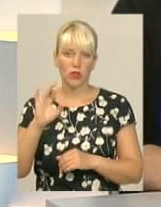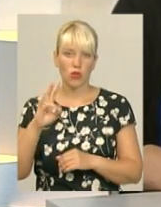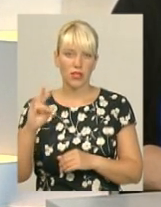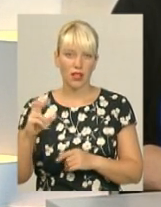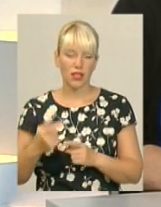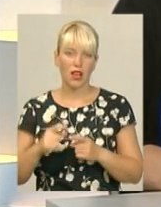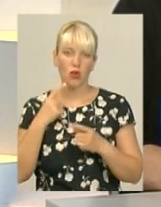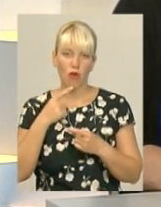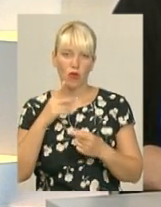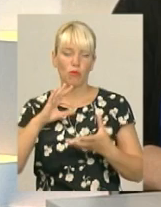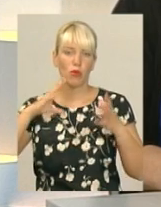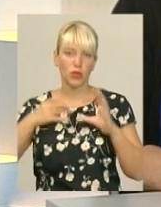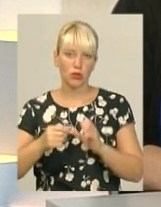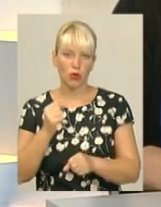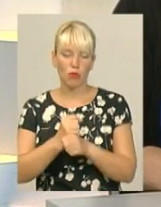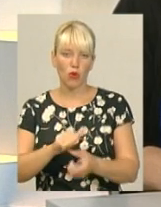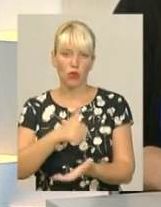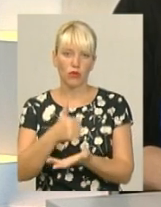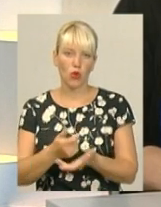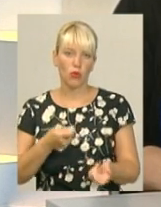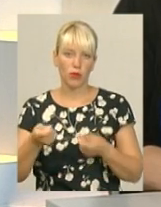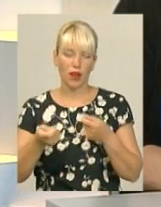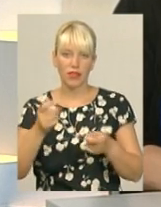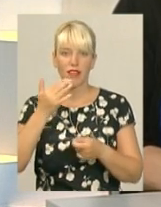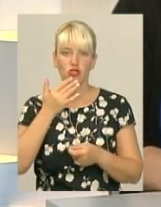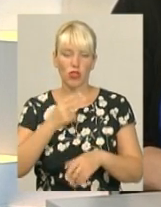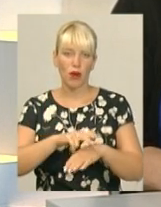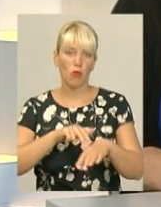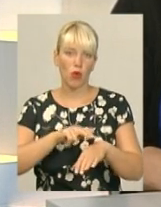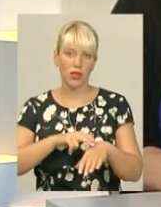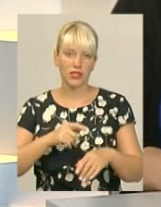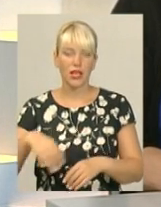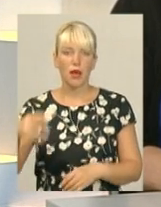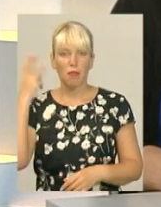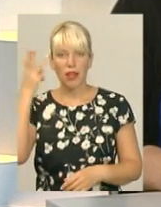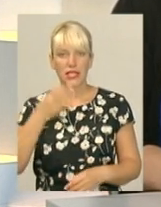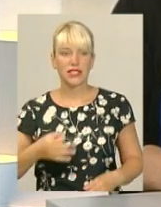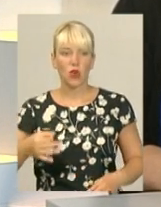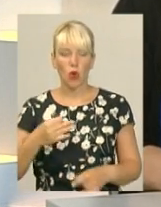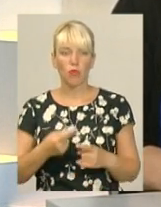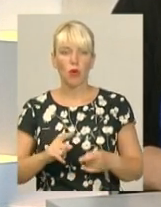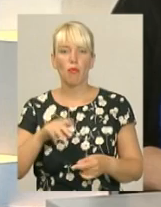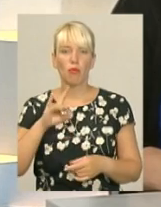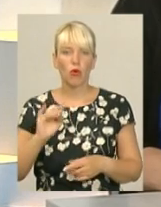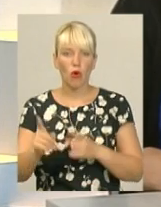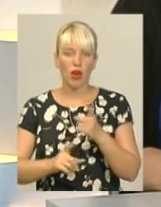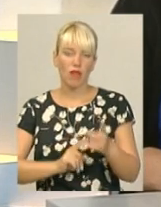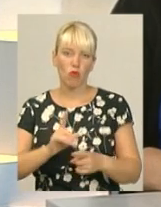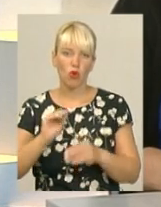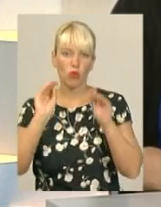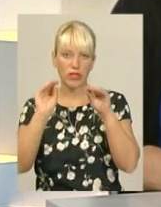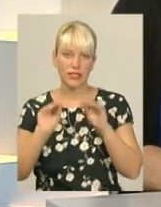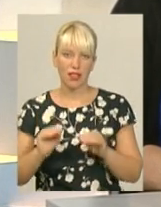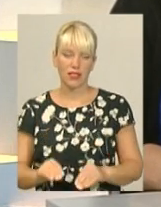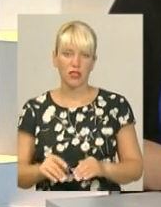про підсумки роботи Головного управління Національної поліції у Хмельницькій області. Отож, про реформи і